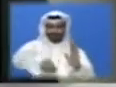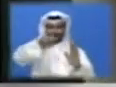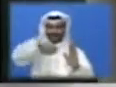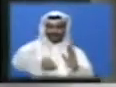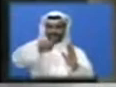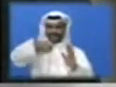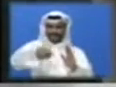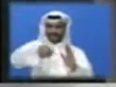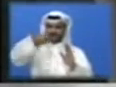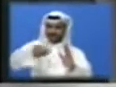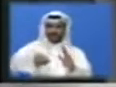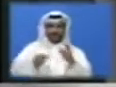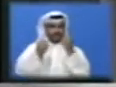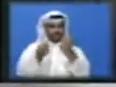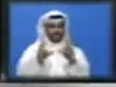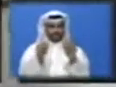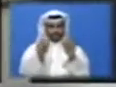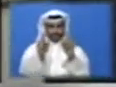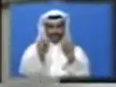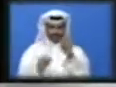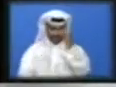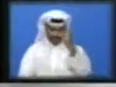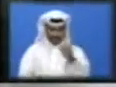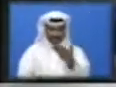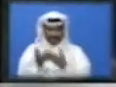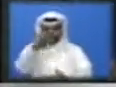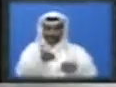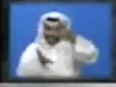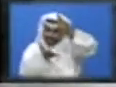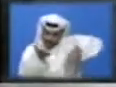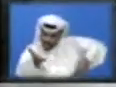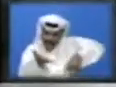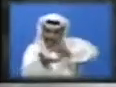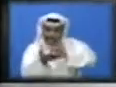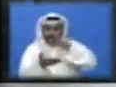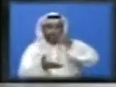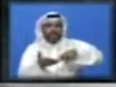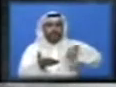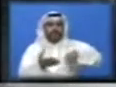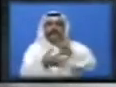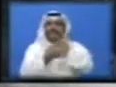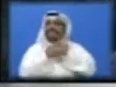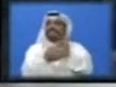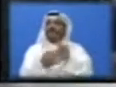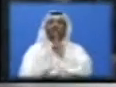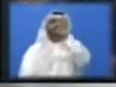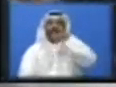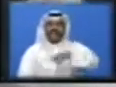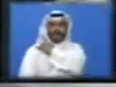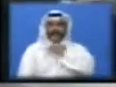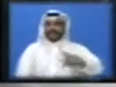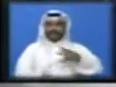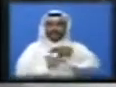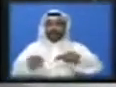على تعزيز علاقات البلدين وتفعيل الاتفاقيات الموقعة بينهما. وكان البلدان قد